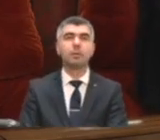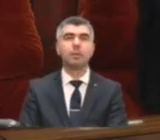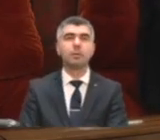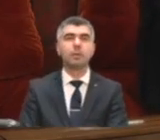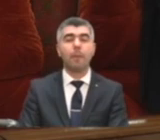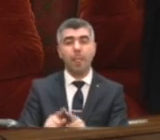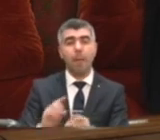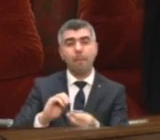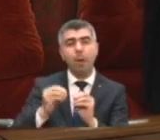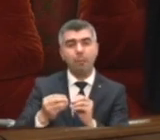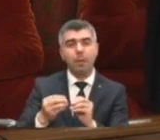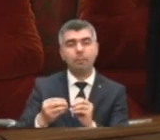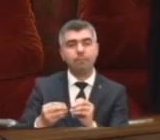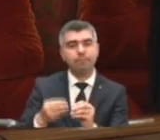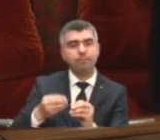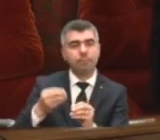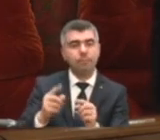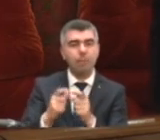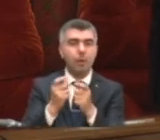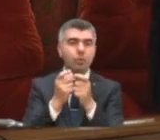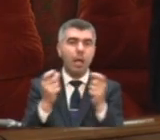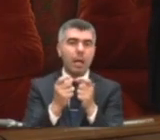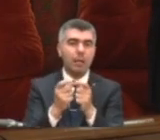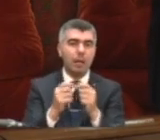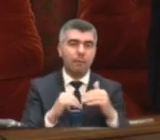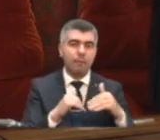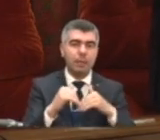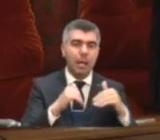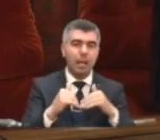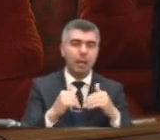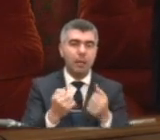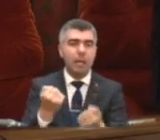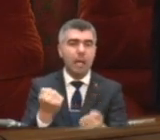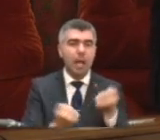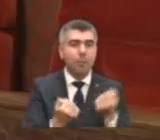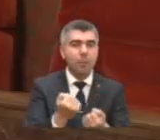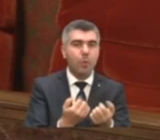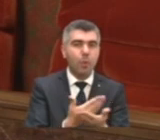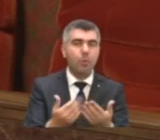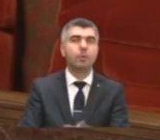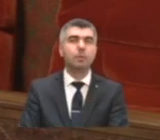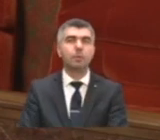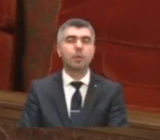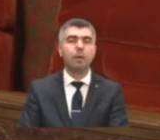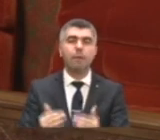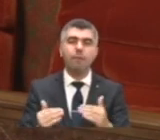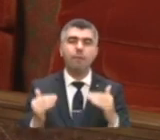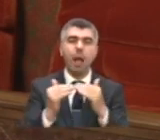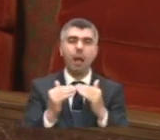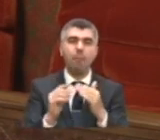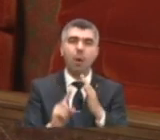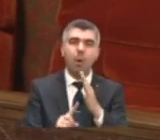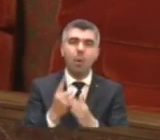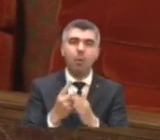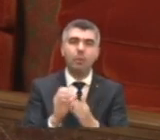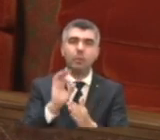تجاوز الاكراهات التي تتعرفها مقاولات النقل الطرقي وبعد واحد الجولات من المشاورات مع المهنيين تم الاتفاق على تحديد الاولويات التي